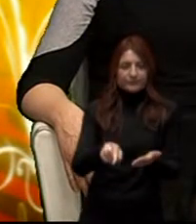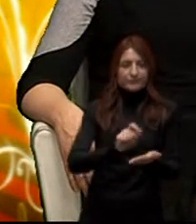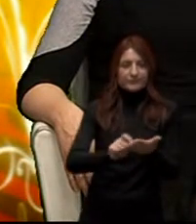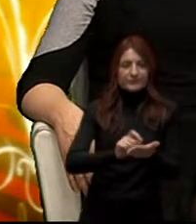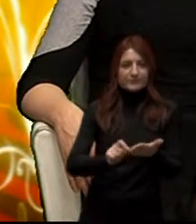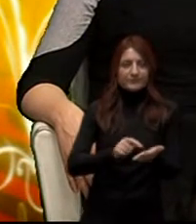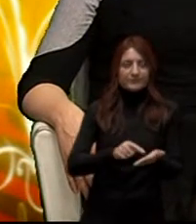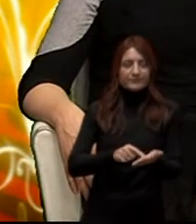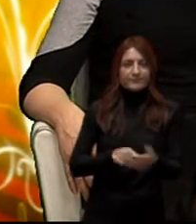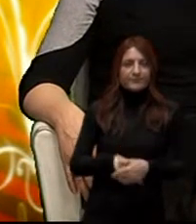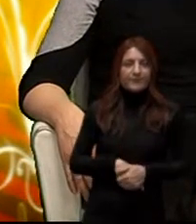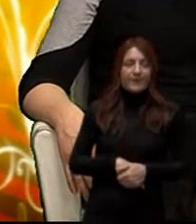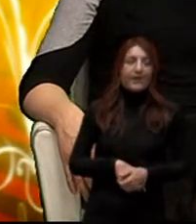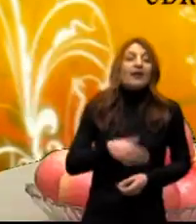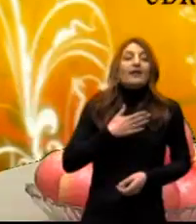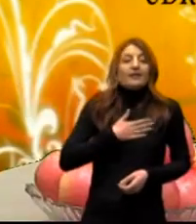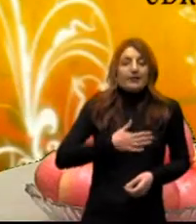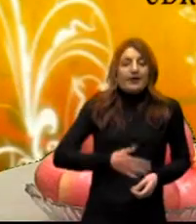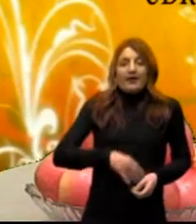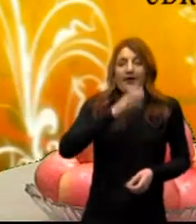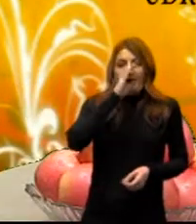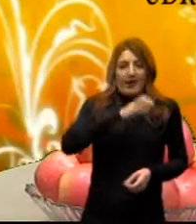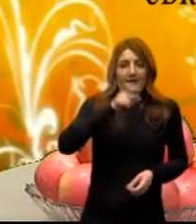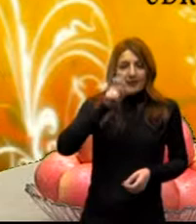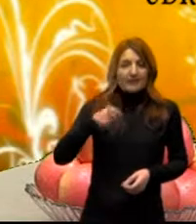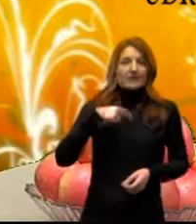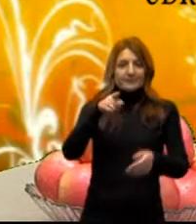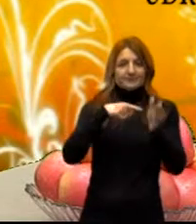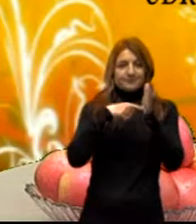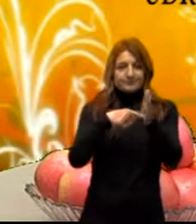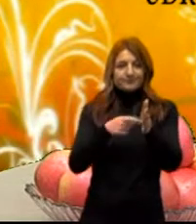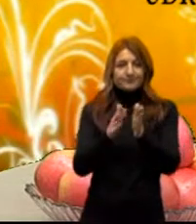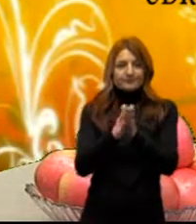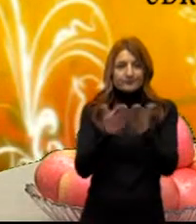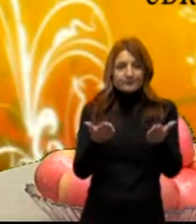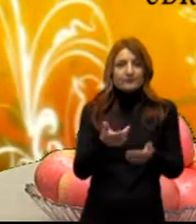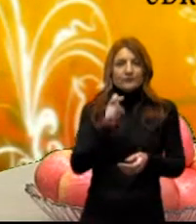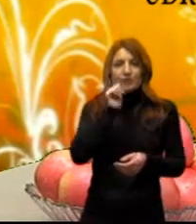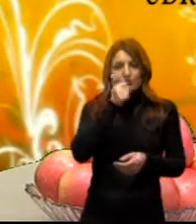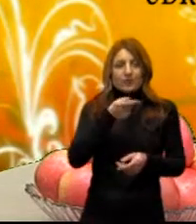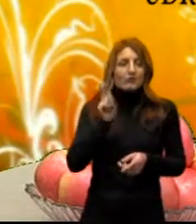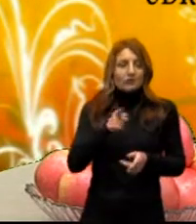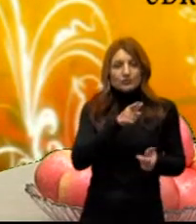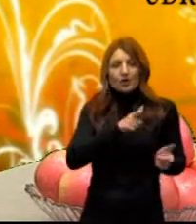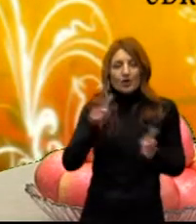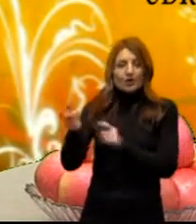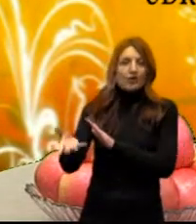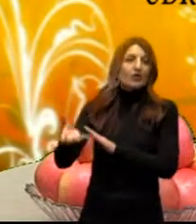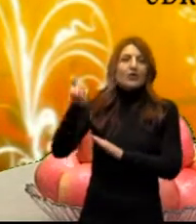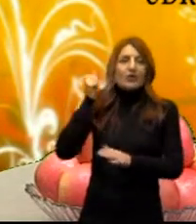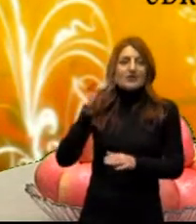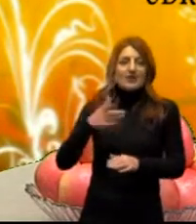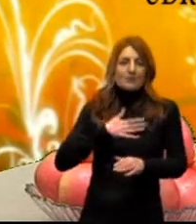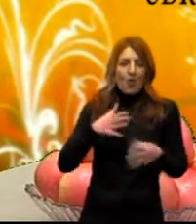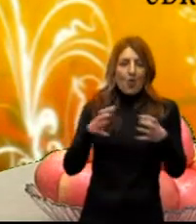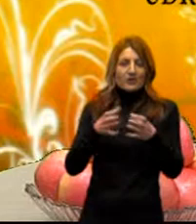tom dijelu. Dragi gledatelji, još jednom pokazujem priručnik koji možete od sutra uzeti u Udruzi za prevenciju prekomjerne